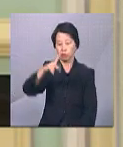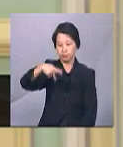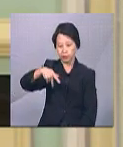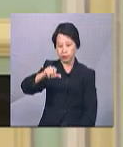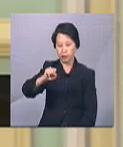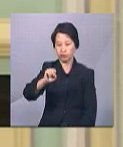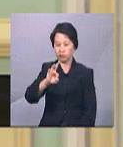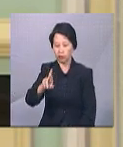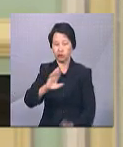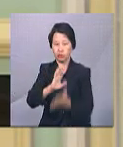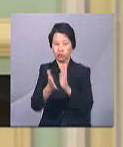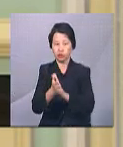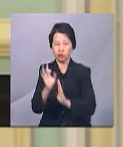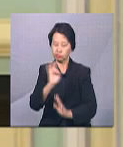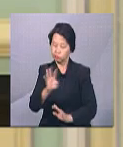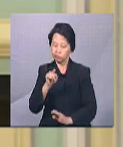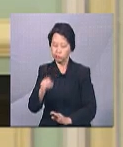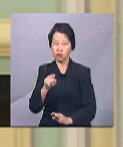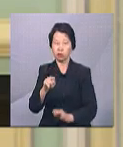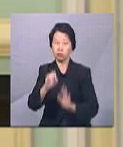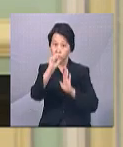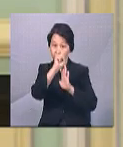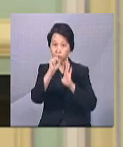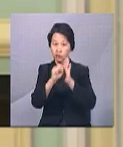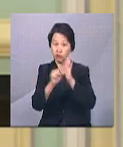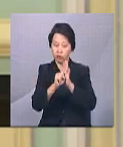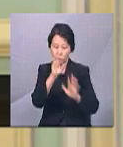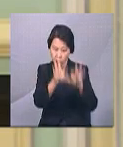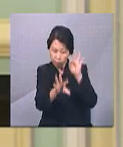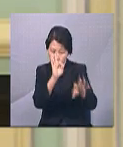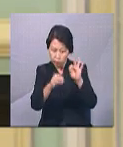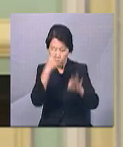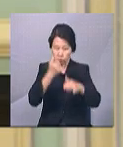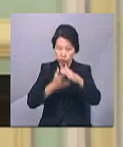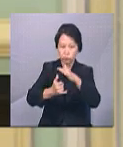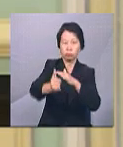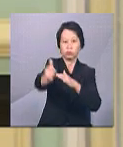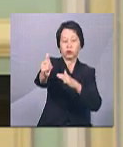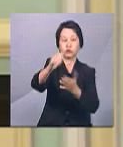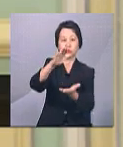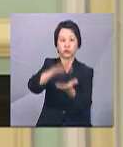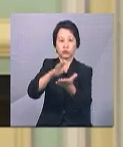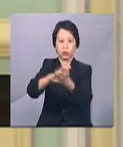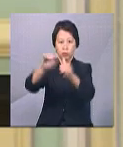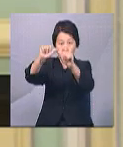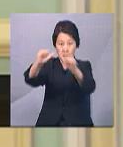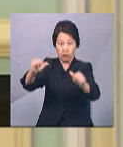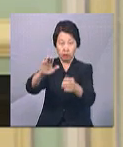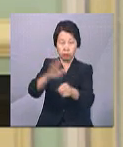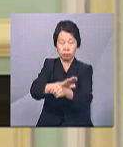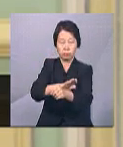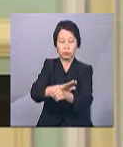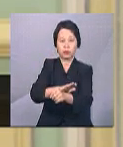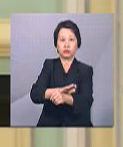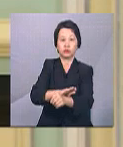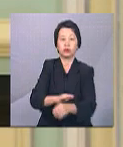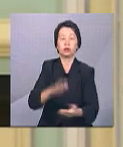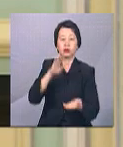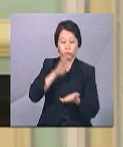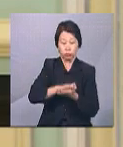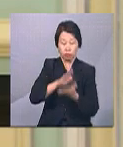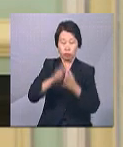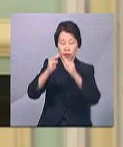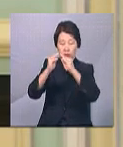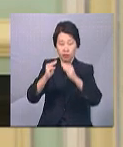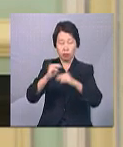dijadikan satu daripada kriteria pemilihan untuk kemasukan ke sekolah berasrama penuh SBY Sekolah